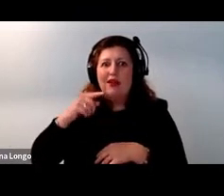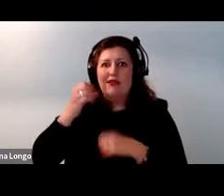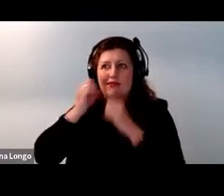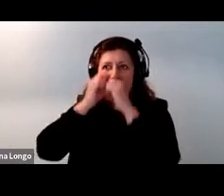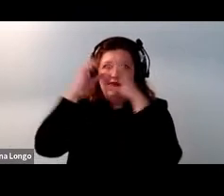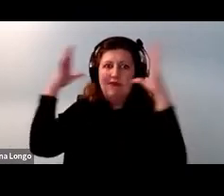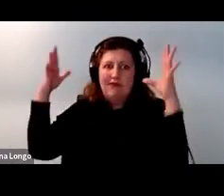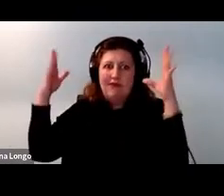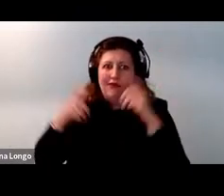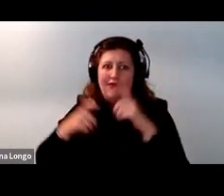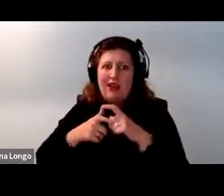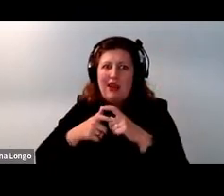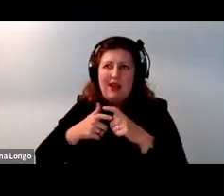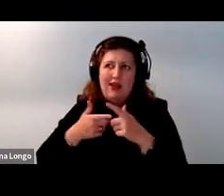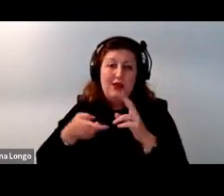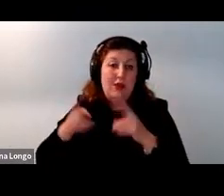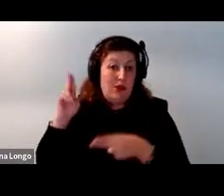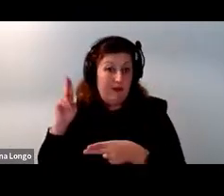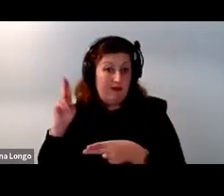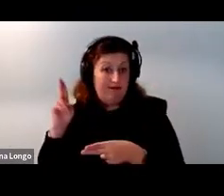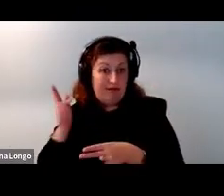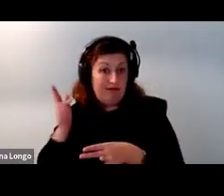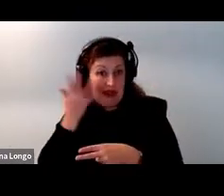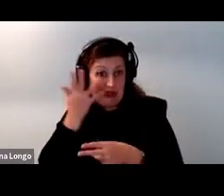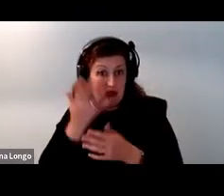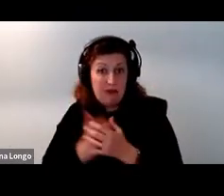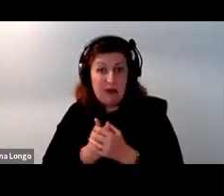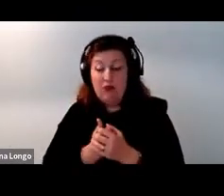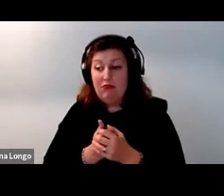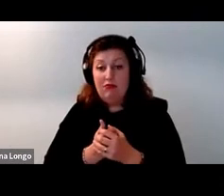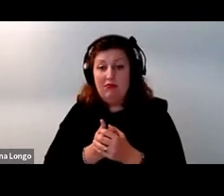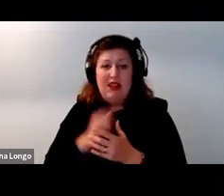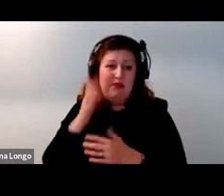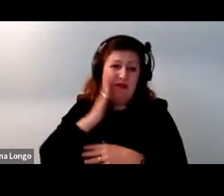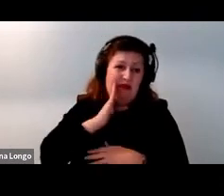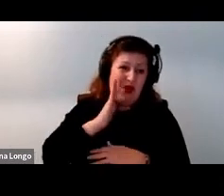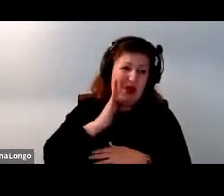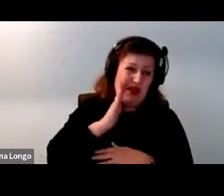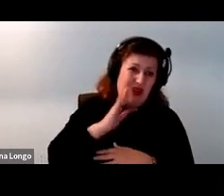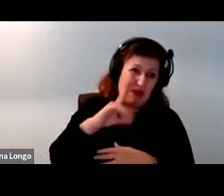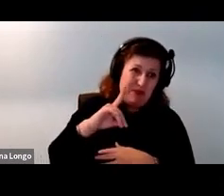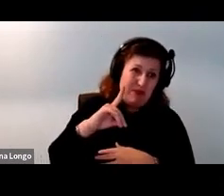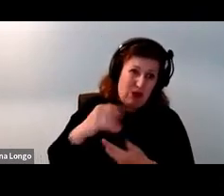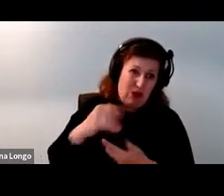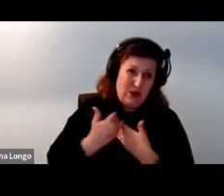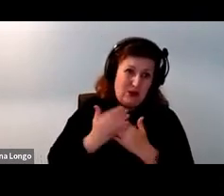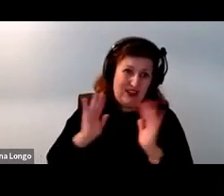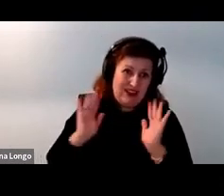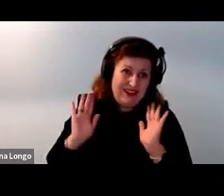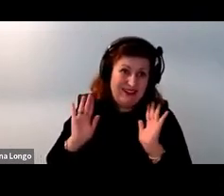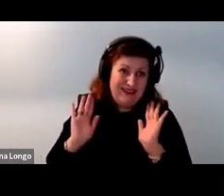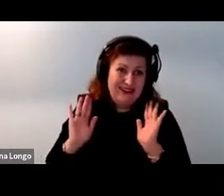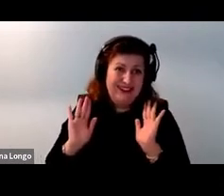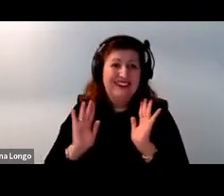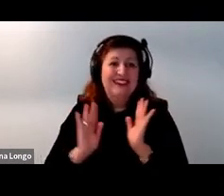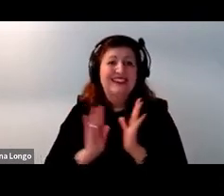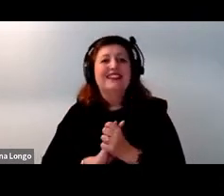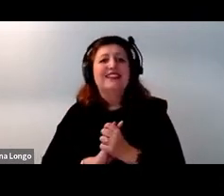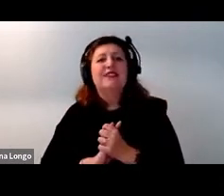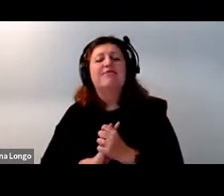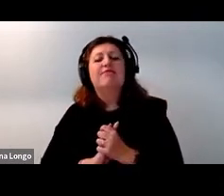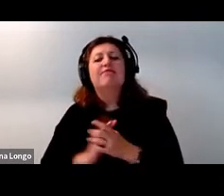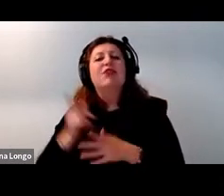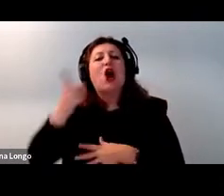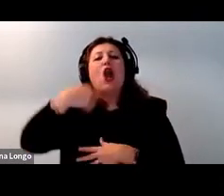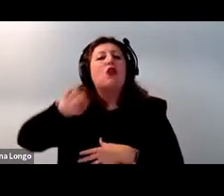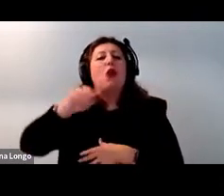che effettivamente c'è. Per esempio, anche qui Paola dopo intervieni pure, per noi è scontato che ci siano le